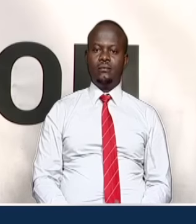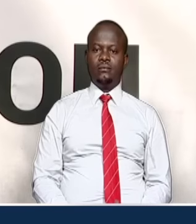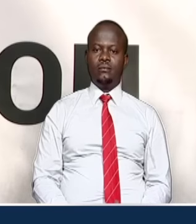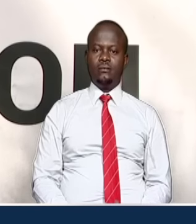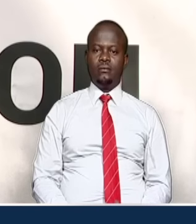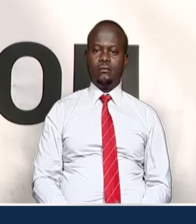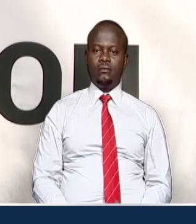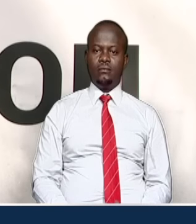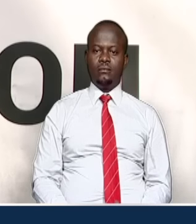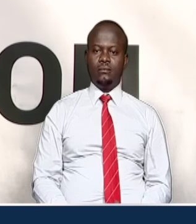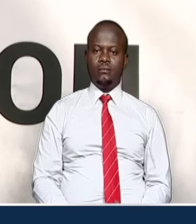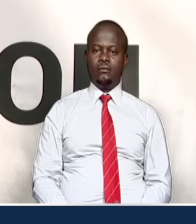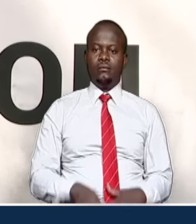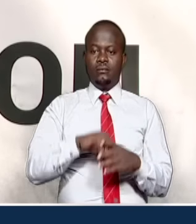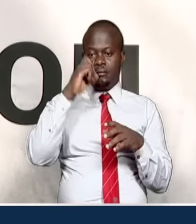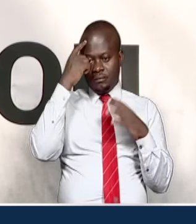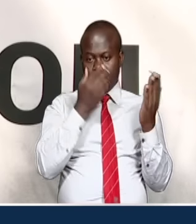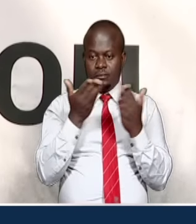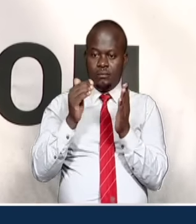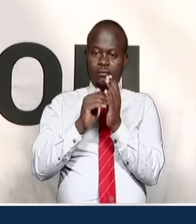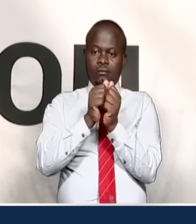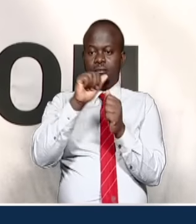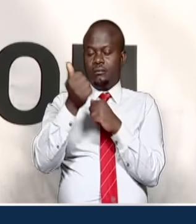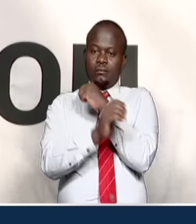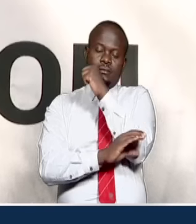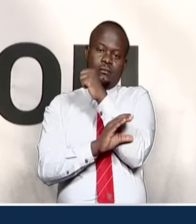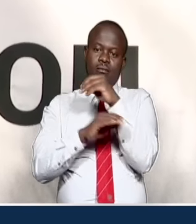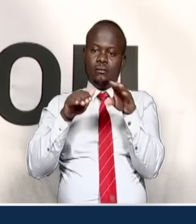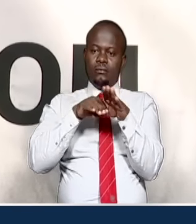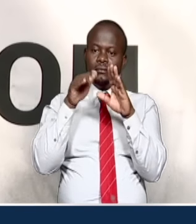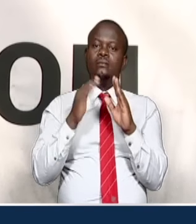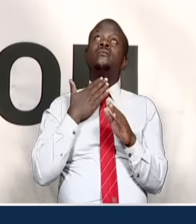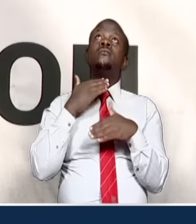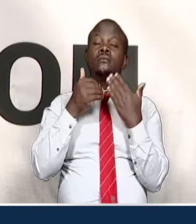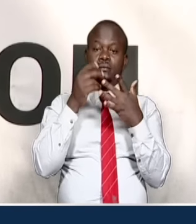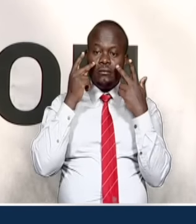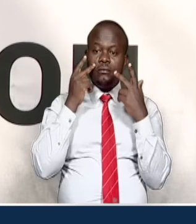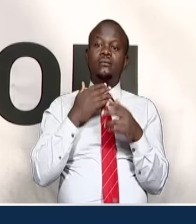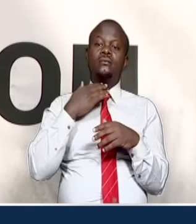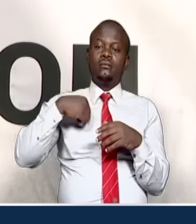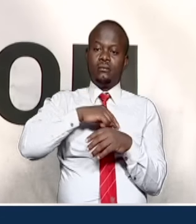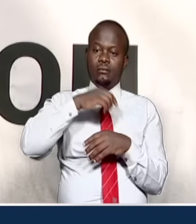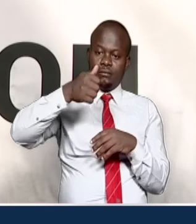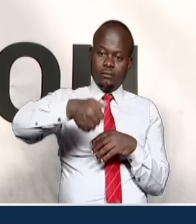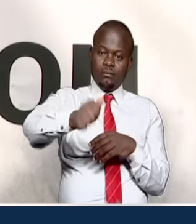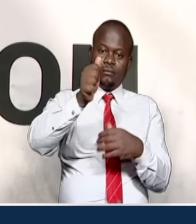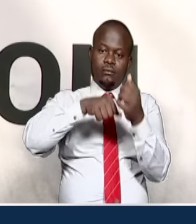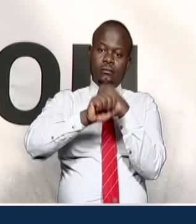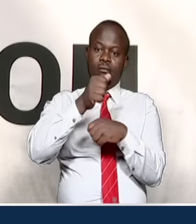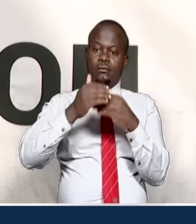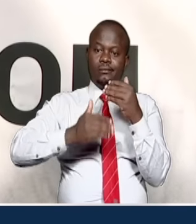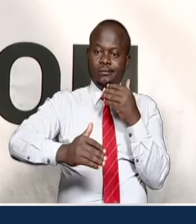make a report. Leta yatwakiriye ndetse no kubindi bihugu binyamuryango byifuza kubona ibyifuzo byanyu ku bikorwa biri